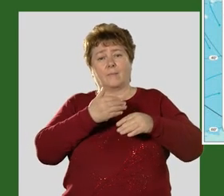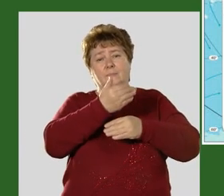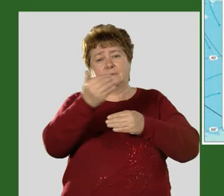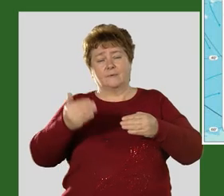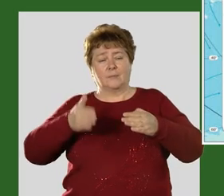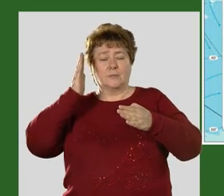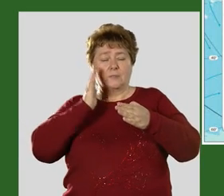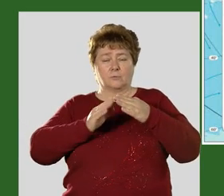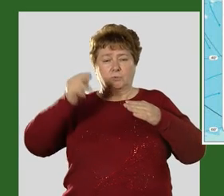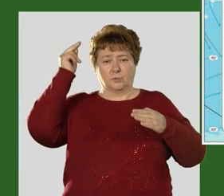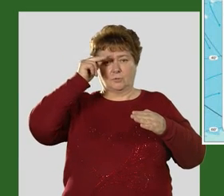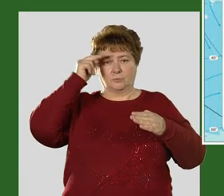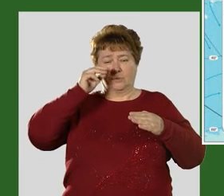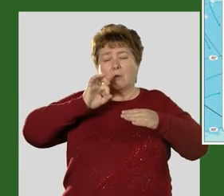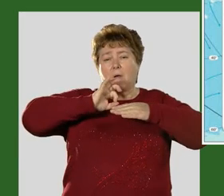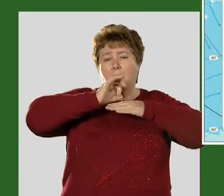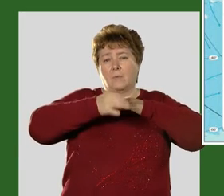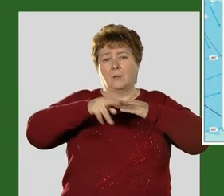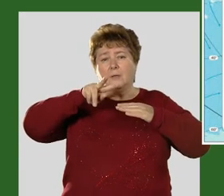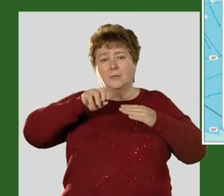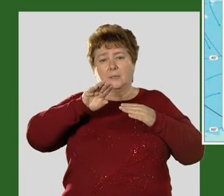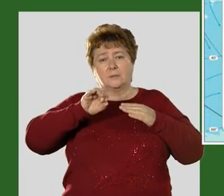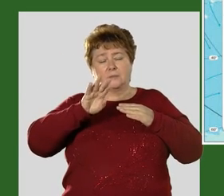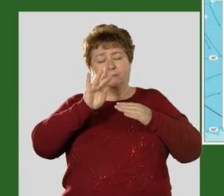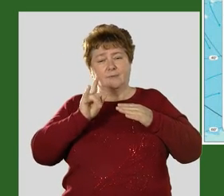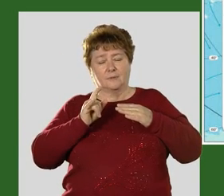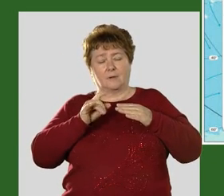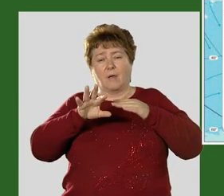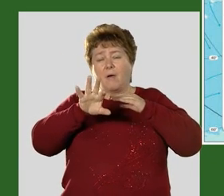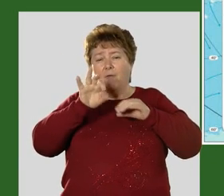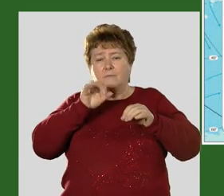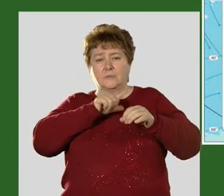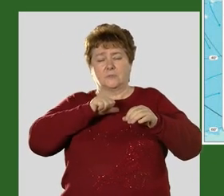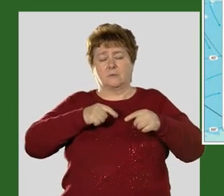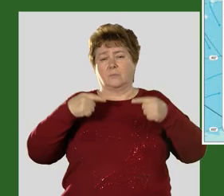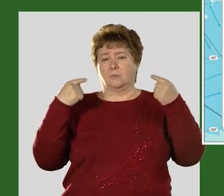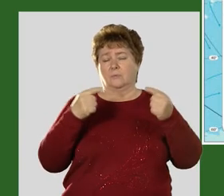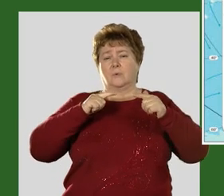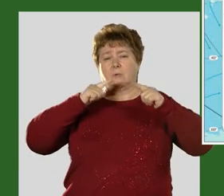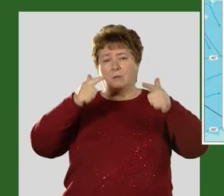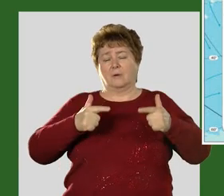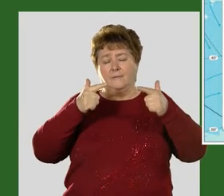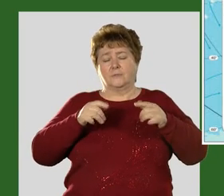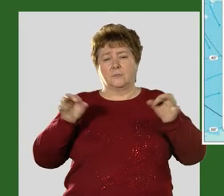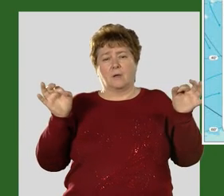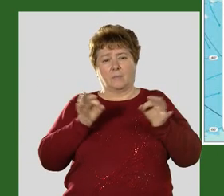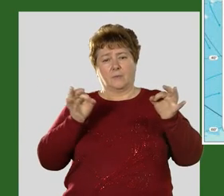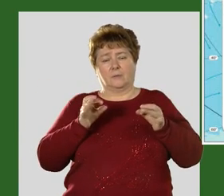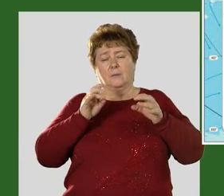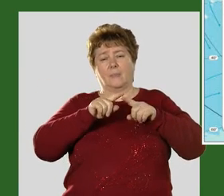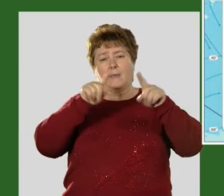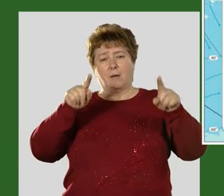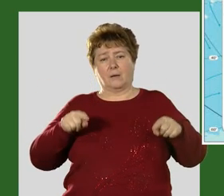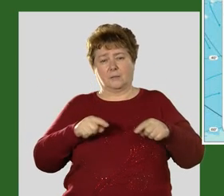вами закончили изучение оболочки литосферы. Выделим самые крупные географические объекты на